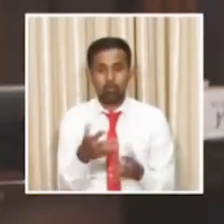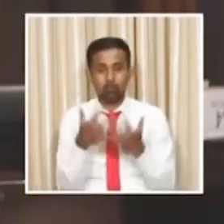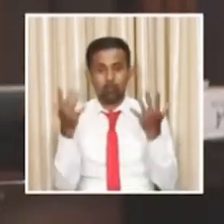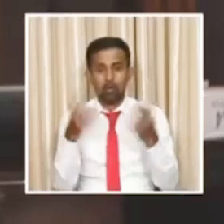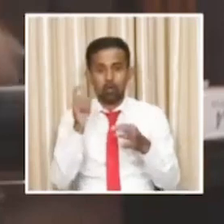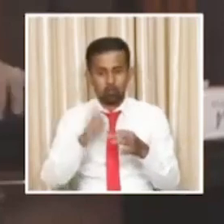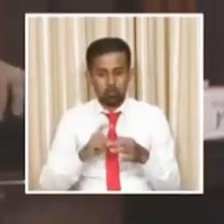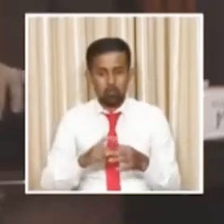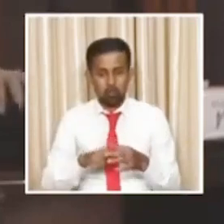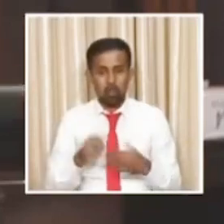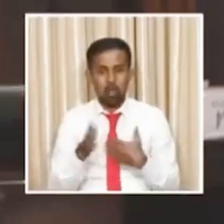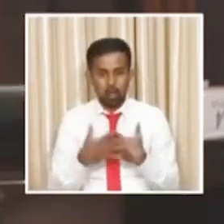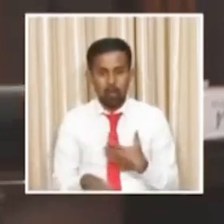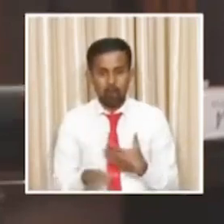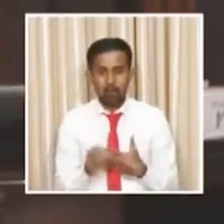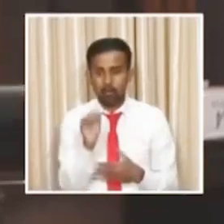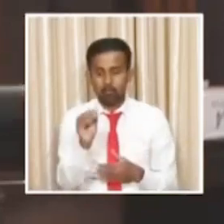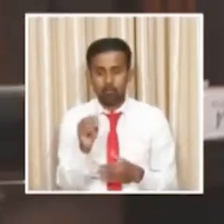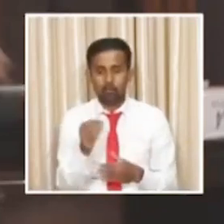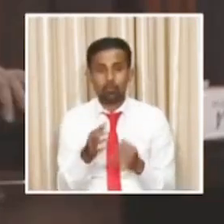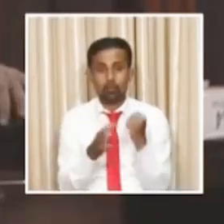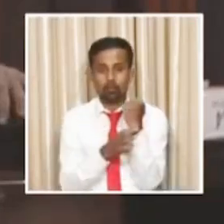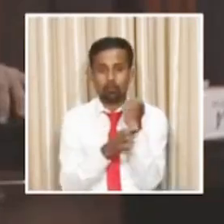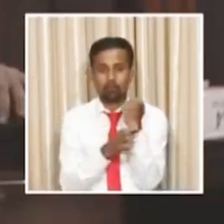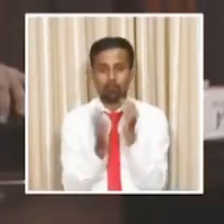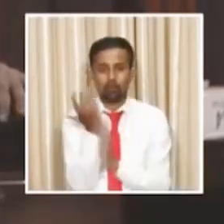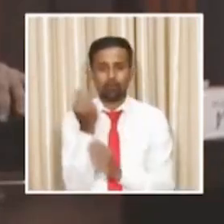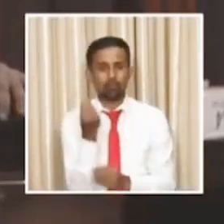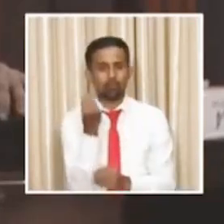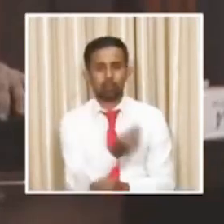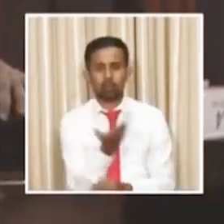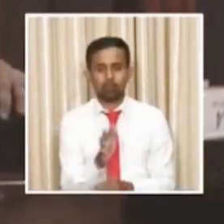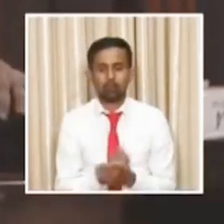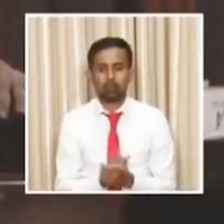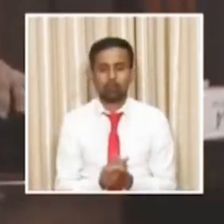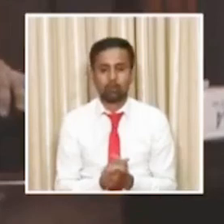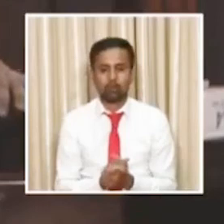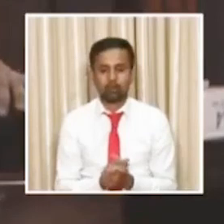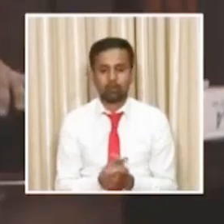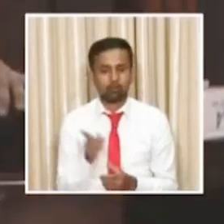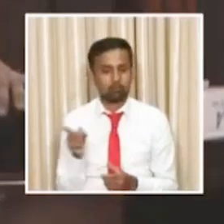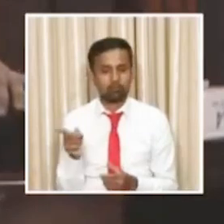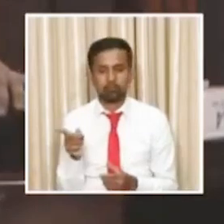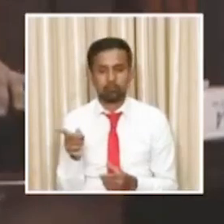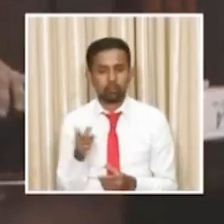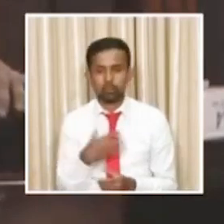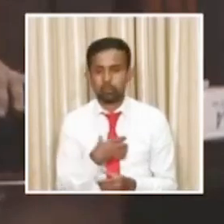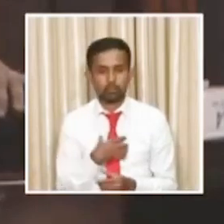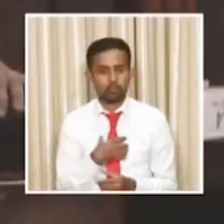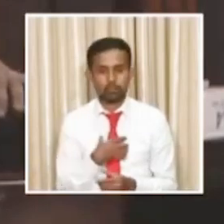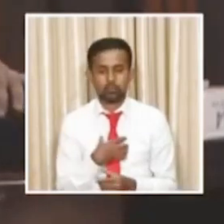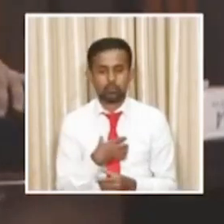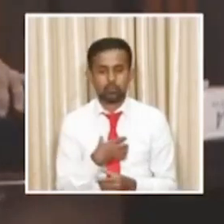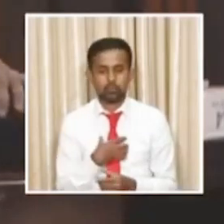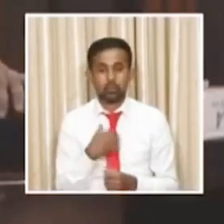வேண்டும். கஜேந்திரகுமார் பொன்னம்பலம் போலீசாரை பார்த்து அடையாளத்தை உறுதிப்படுத்துமாறு கூறுவது நியாயமான ஒன்றாகும்.